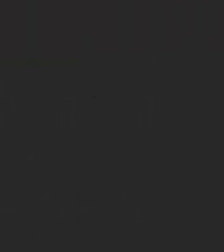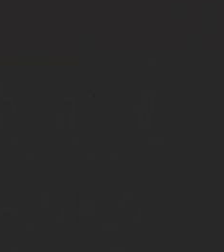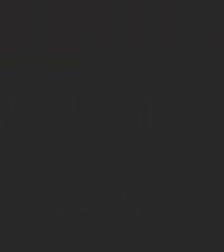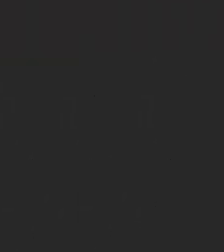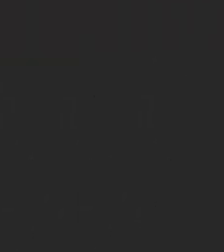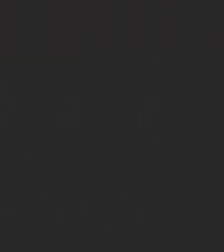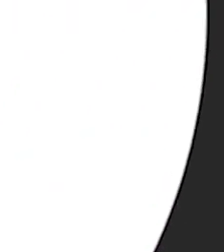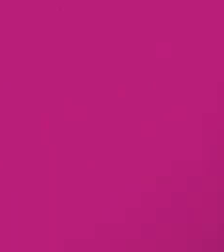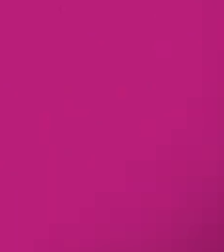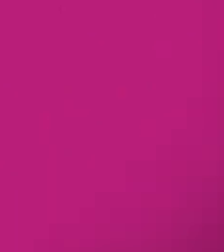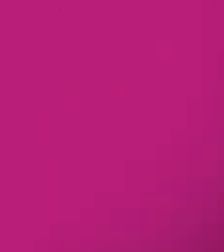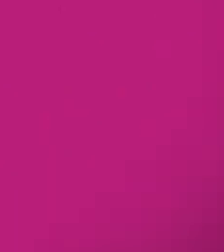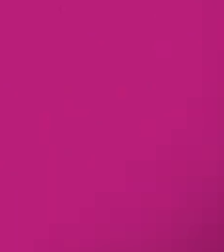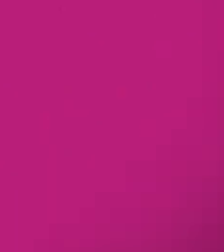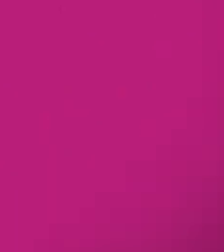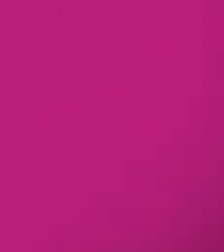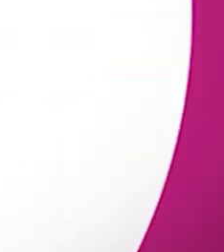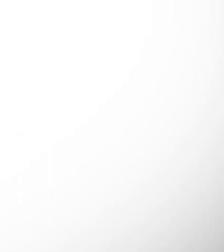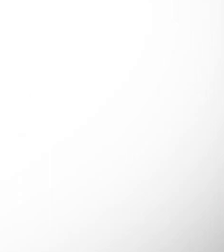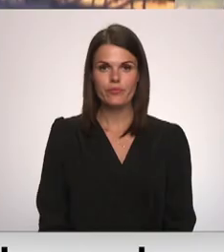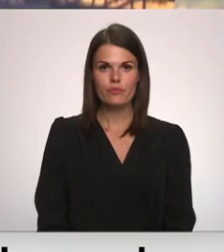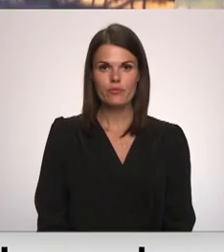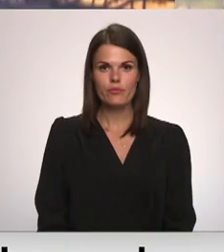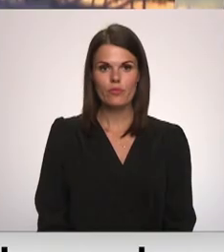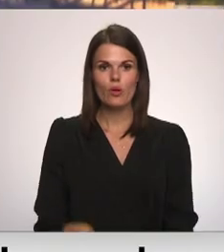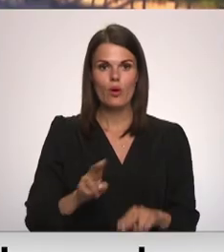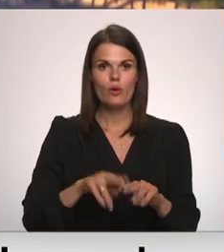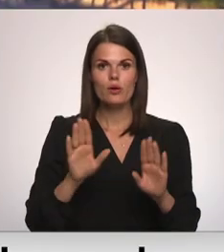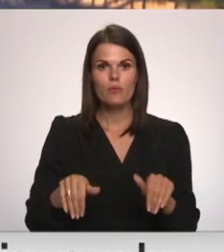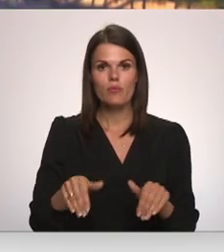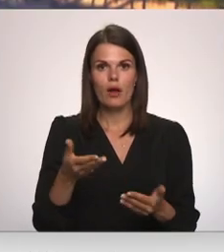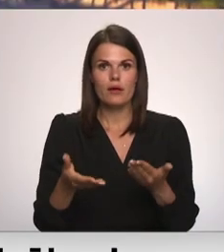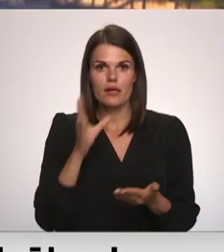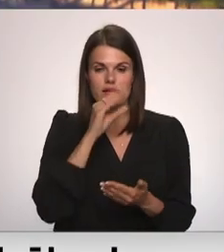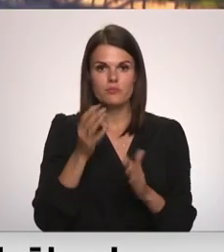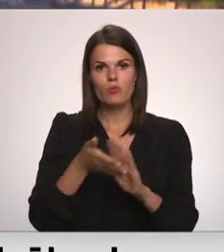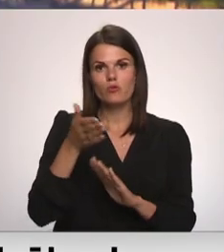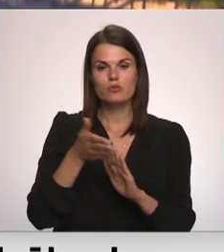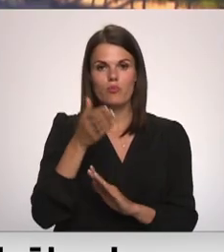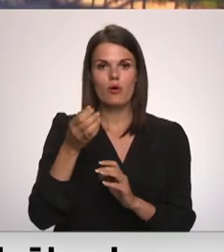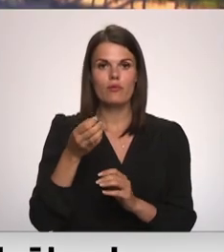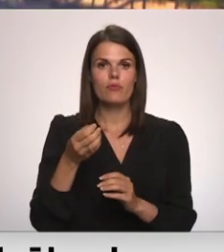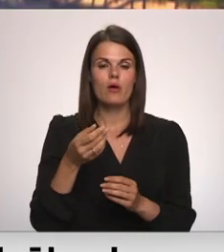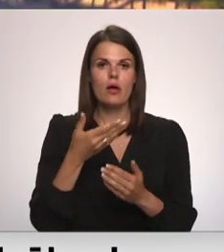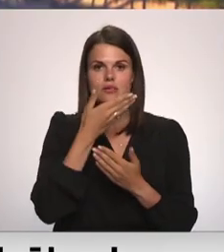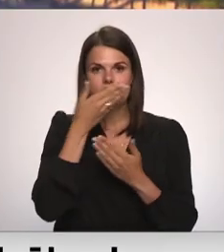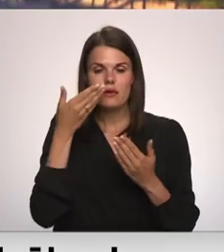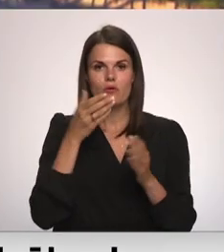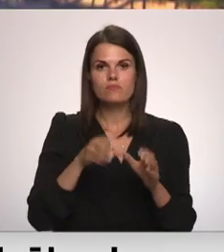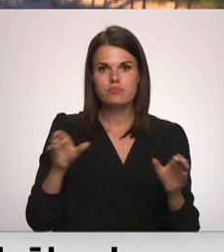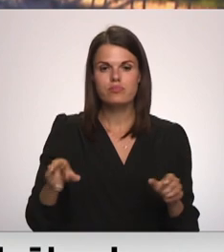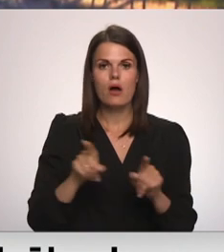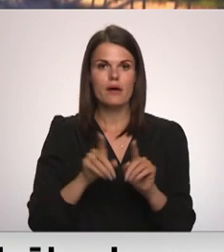Re, viss ēters ir te! Un par iespējām uzlabot energoefektivitāti un līdz ar to arī